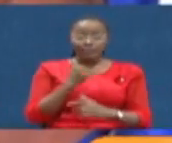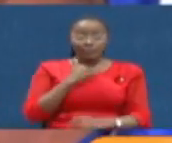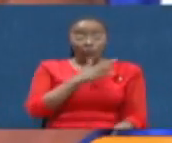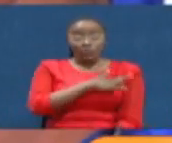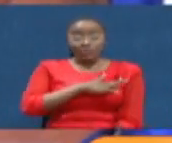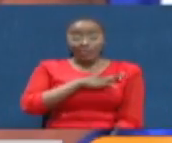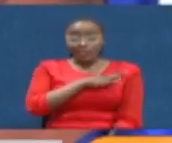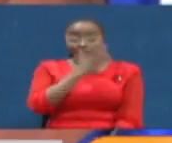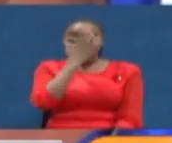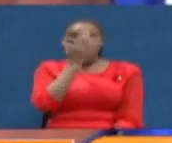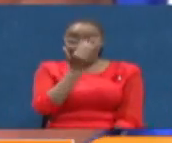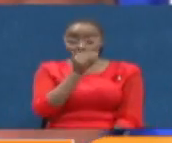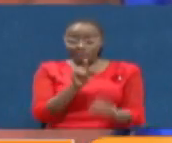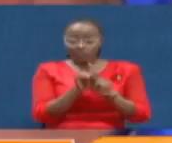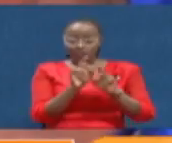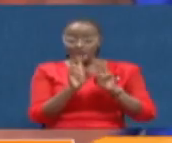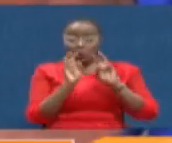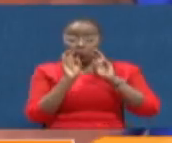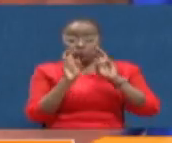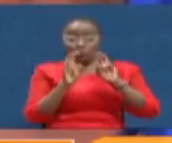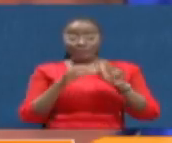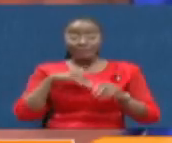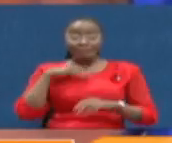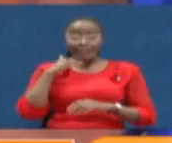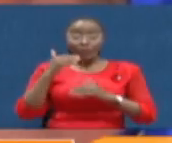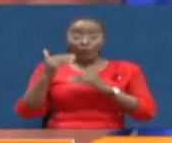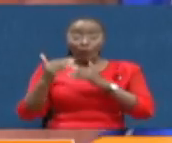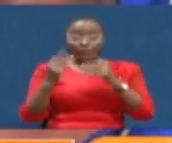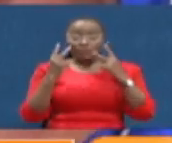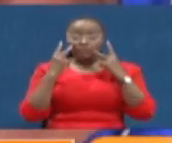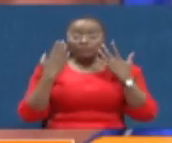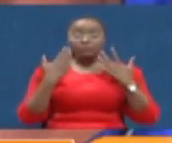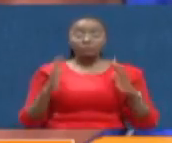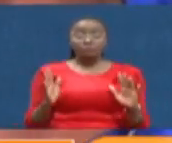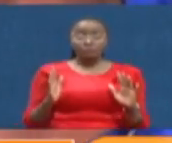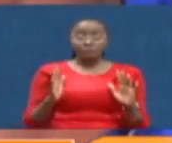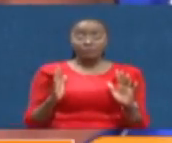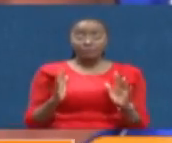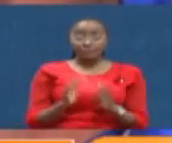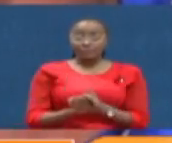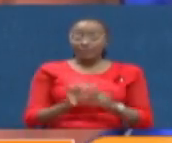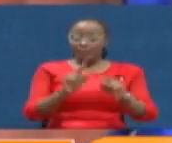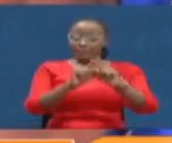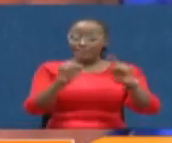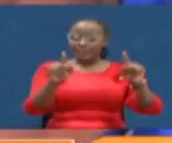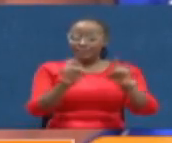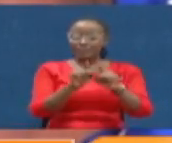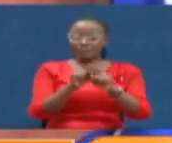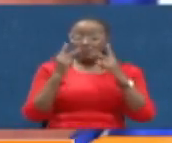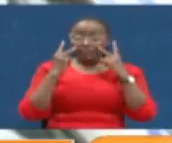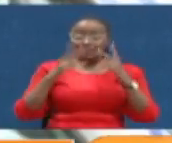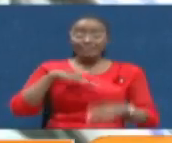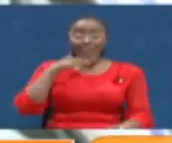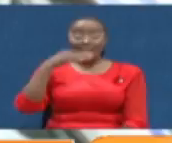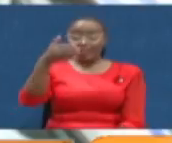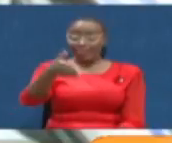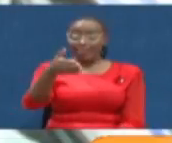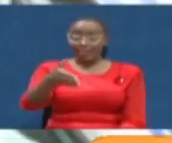nimeponea, nimeangalia kifo hivi nikachu, yani kaiona na yani nimeona kifo mimi.